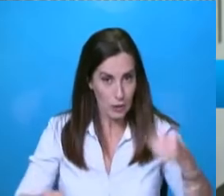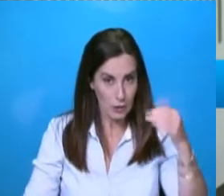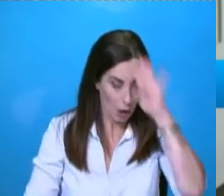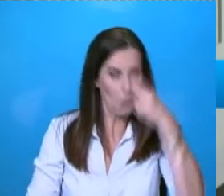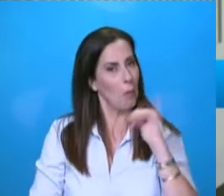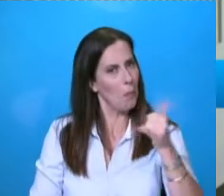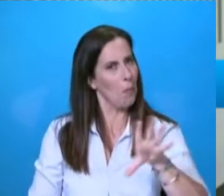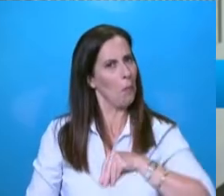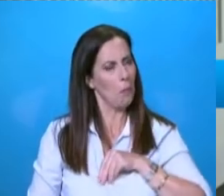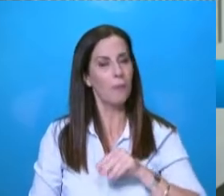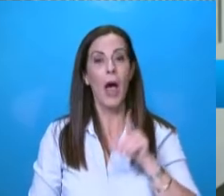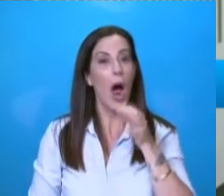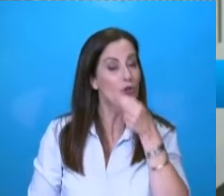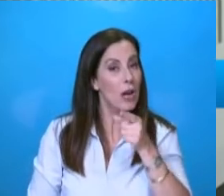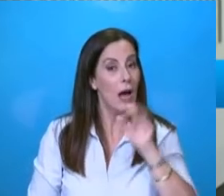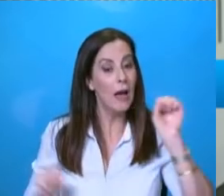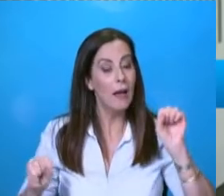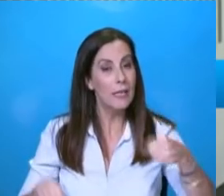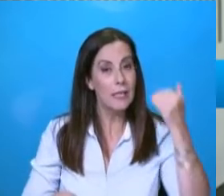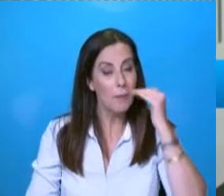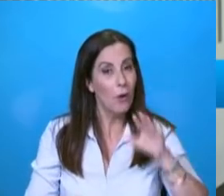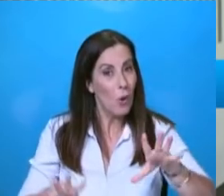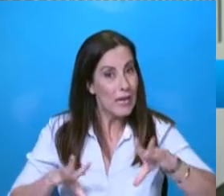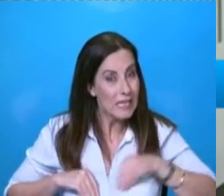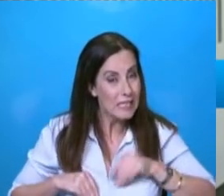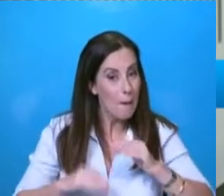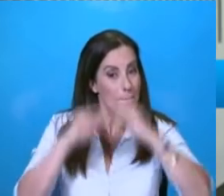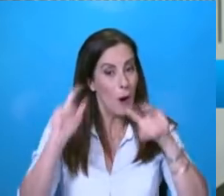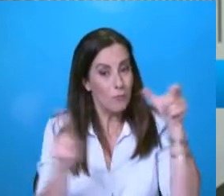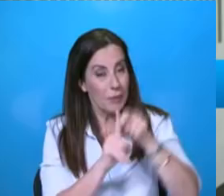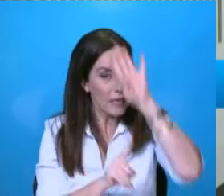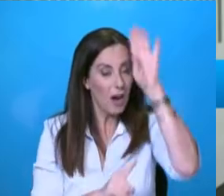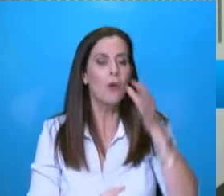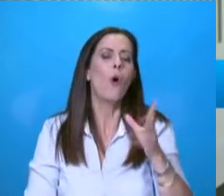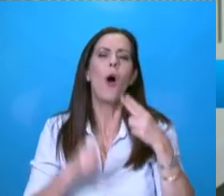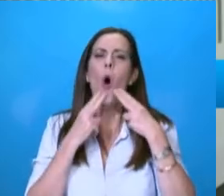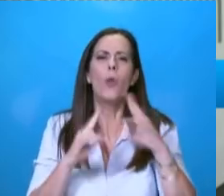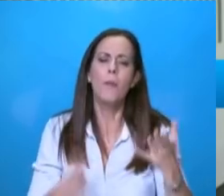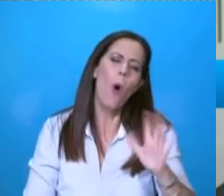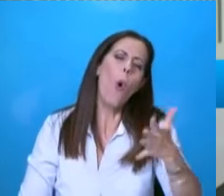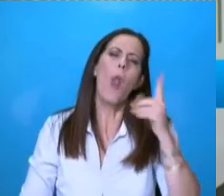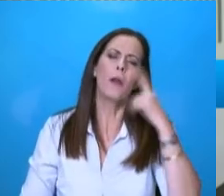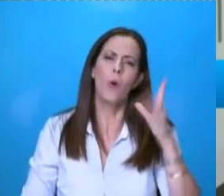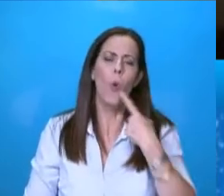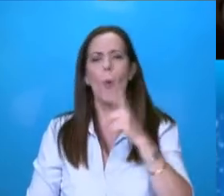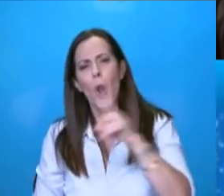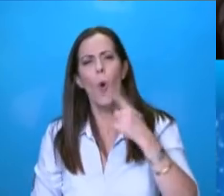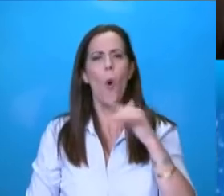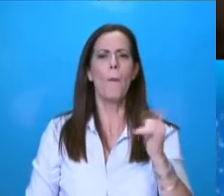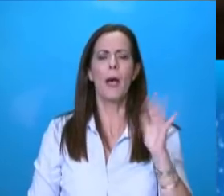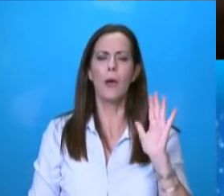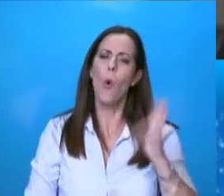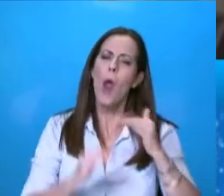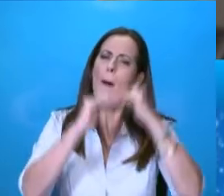אבל יותר מזה, האם הוא יסכים להקל בסנקציות על איראן? נראה מה יהיה, אומר הנשיא טראמפ, כלומר הוא לא שולל את האפשרות